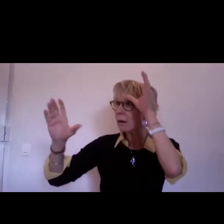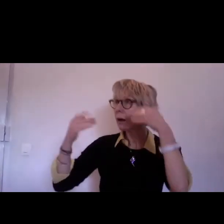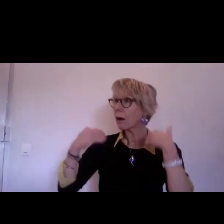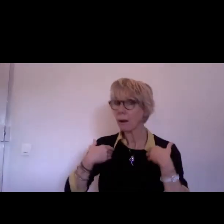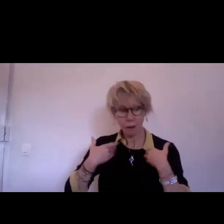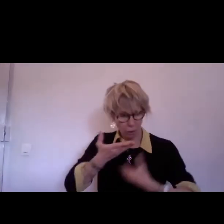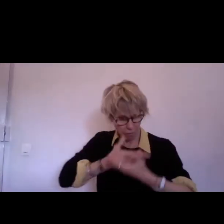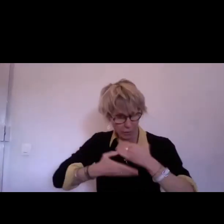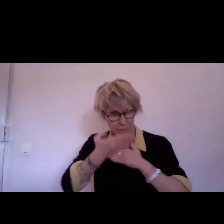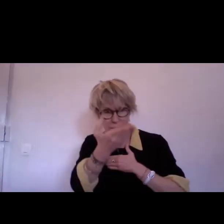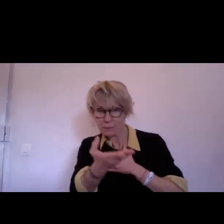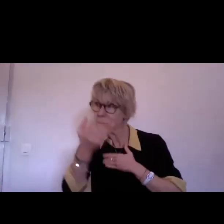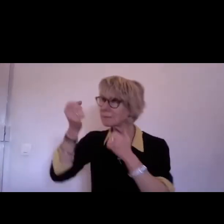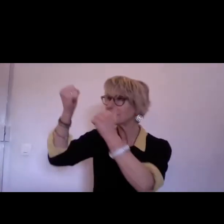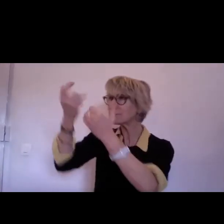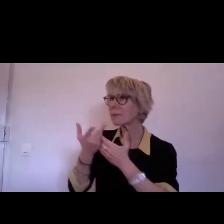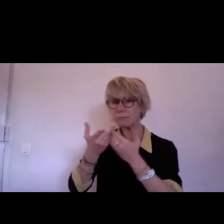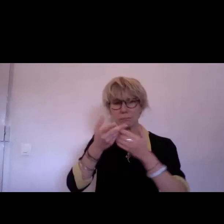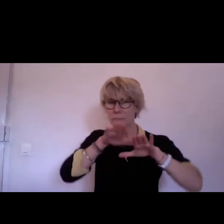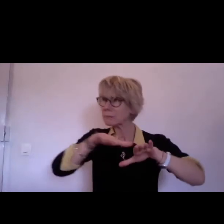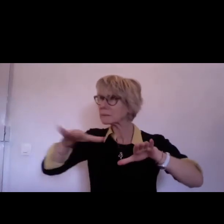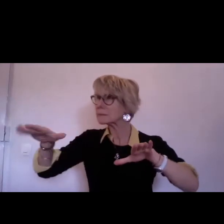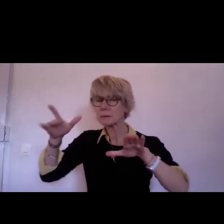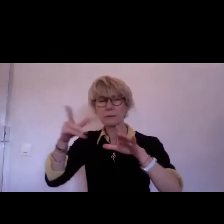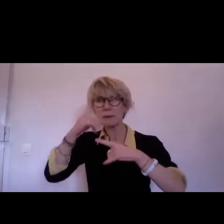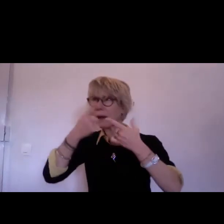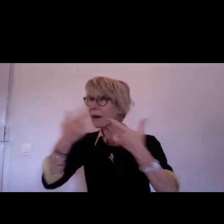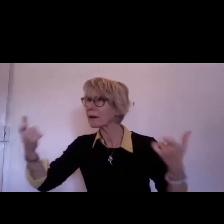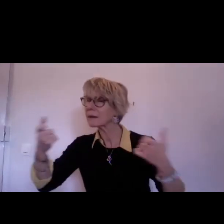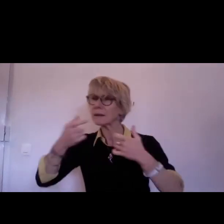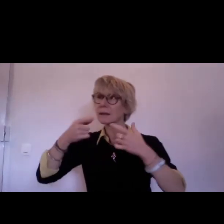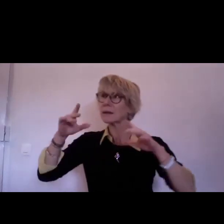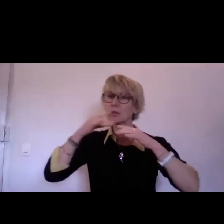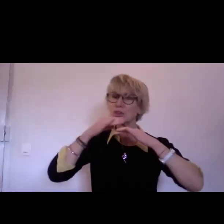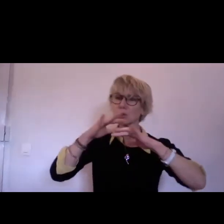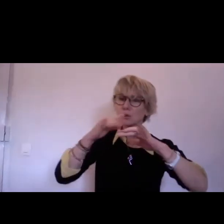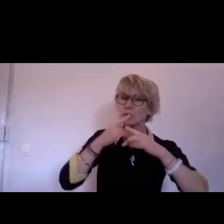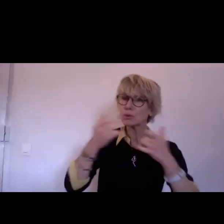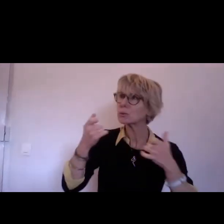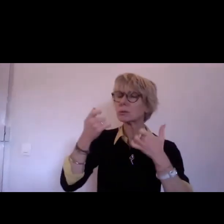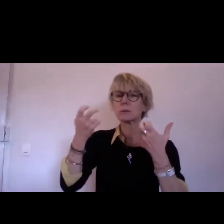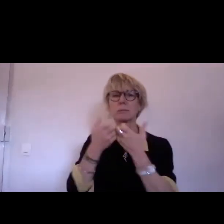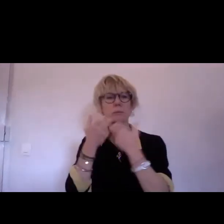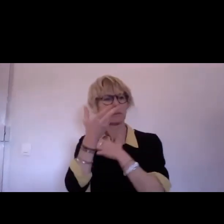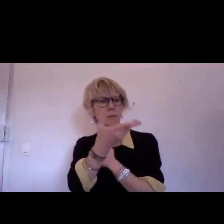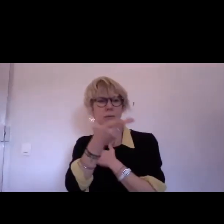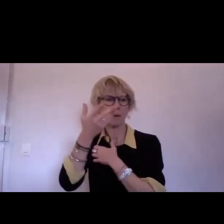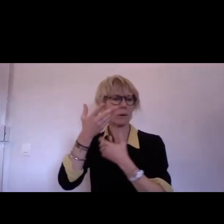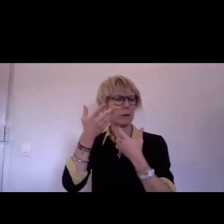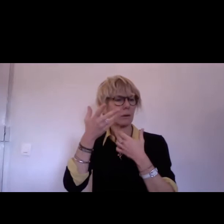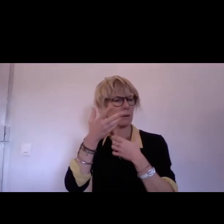un panel de propositions très très variées. Auprès de quels établissements en particulier ? Alors avec Culture